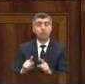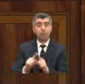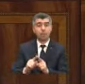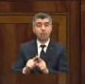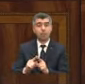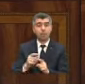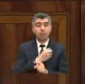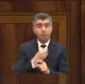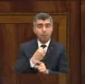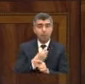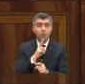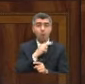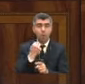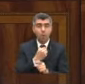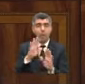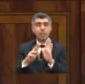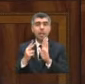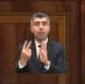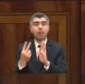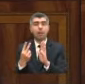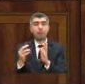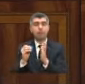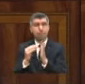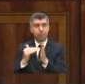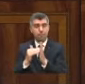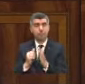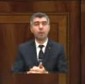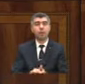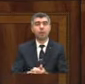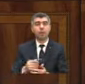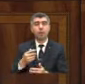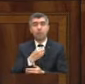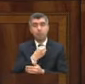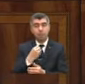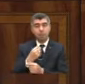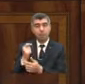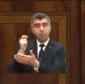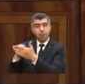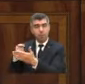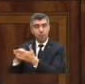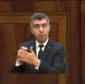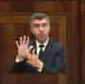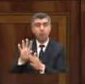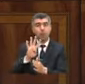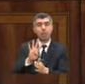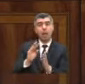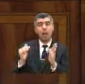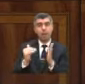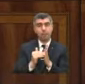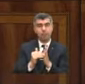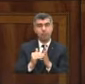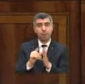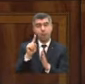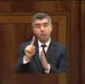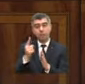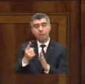لا يوجد فقط إلا 12,034 طبيب، وفي القطاع الخاص 13,545، أي أنه كاين عندنا